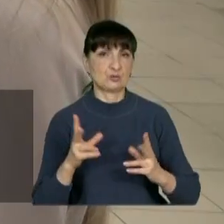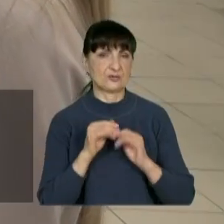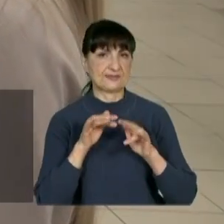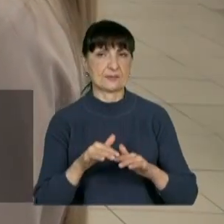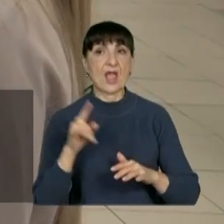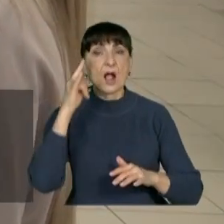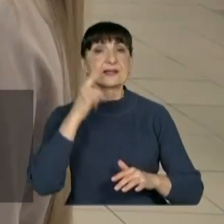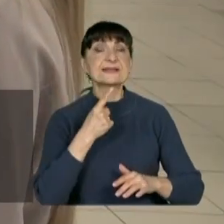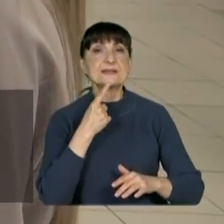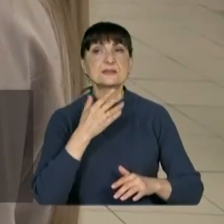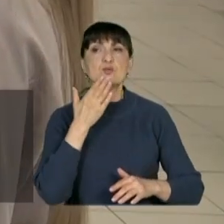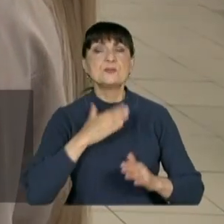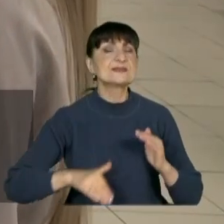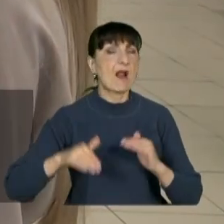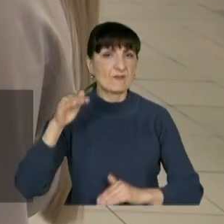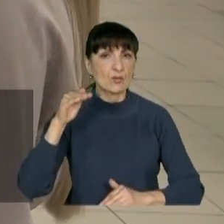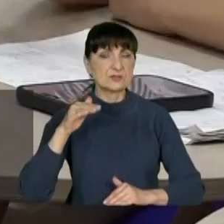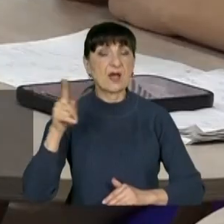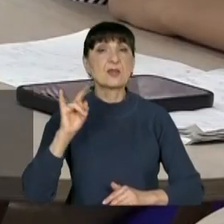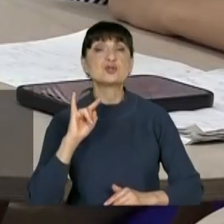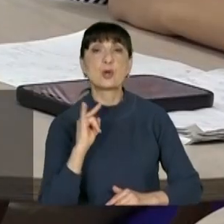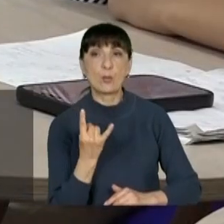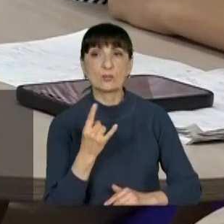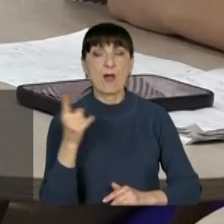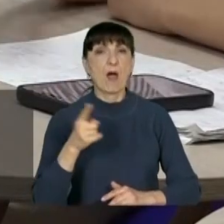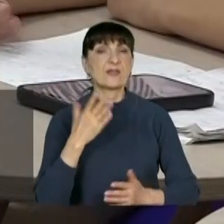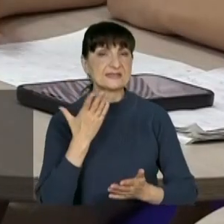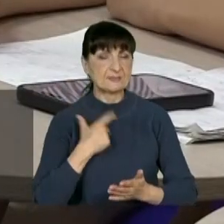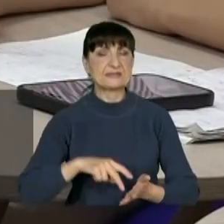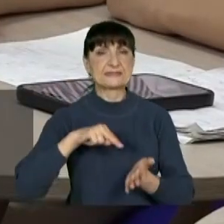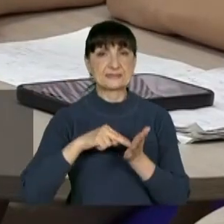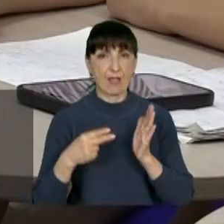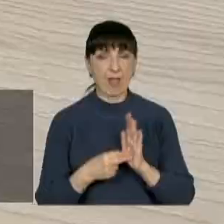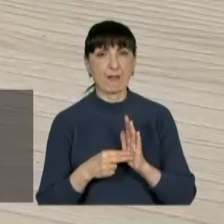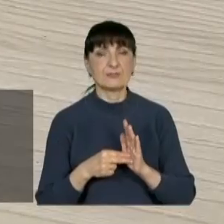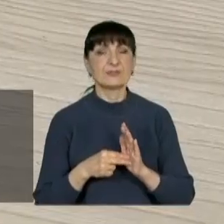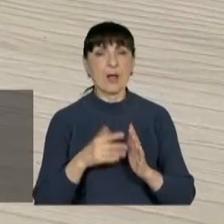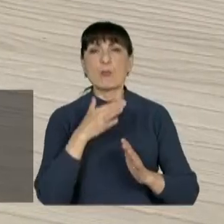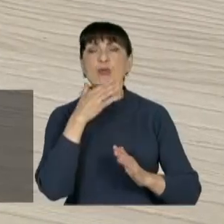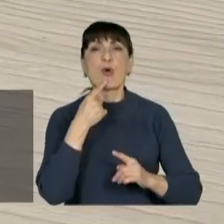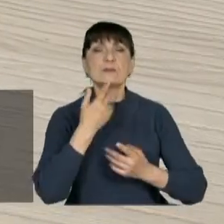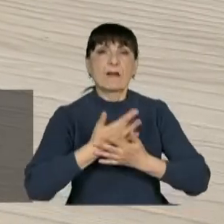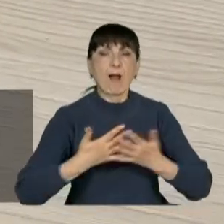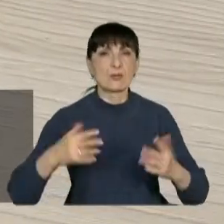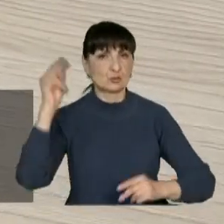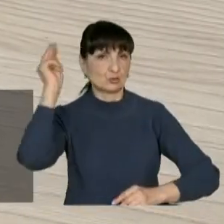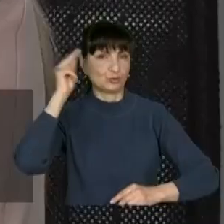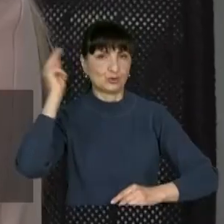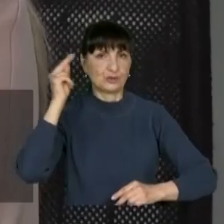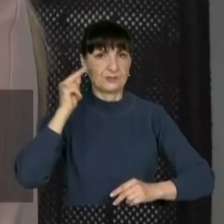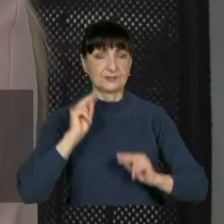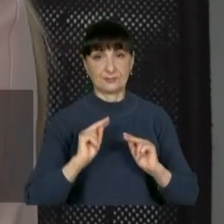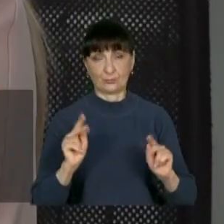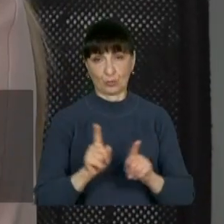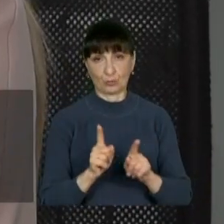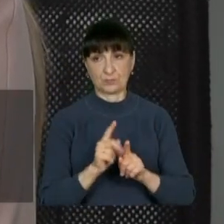язык Алина полюбила с раннего детства. Будучи еще ребенком, она поставила себе цель – формировать многоязычное и многокультурное общество.